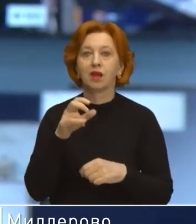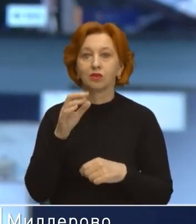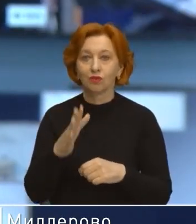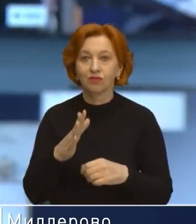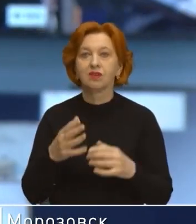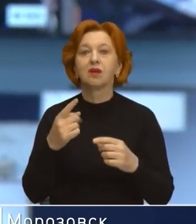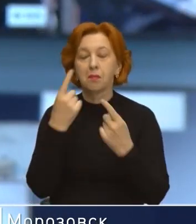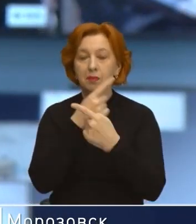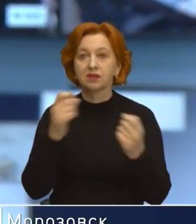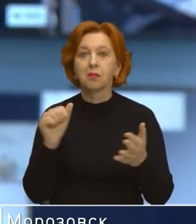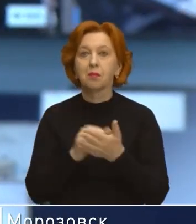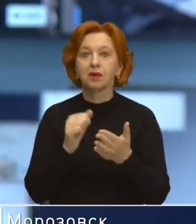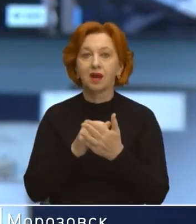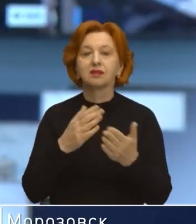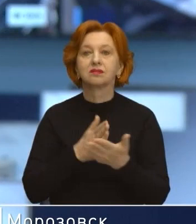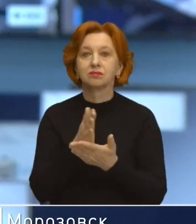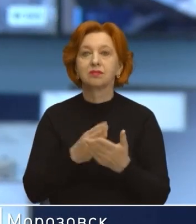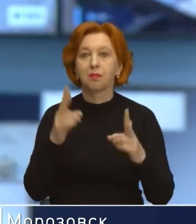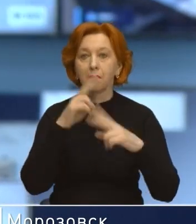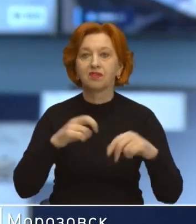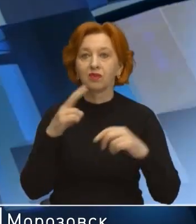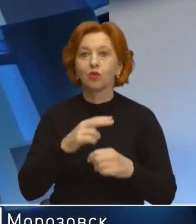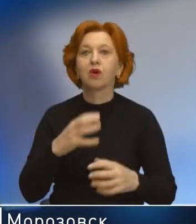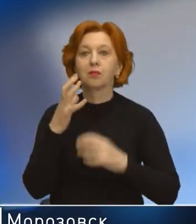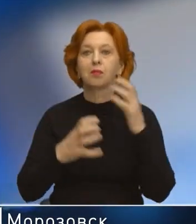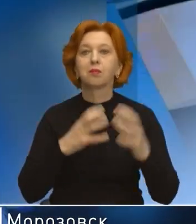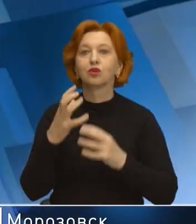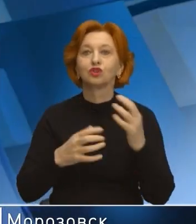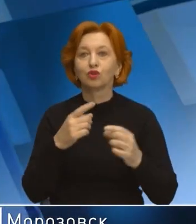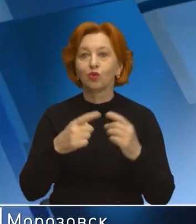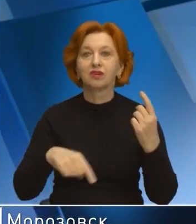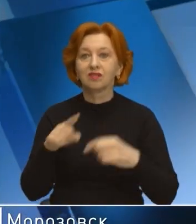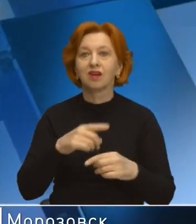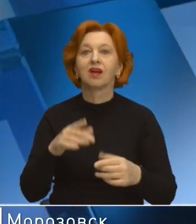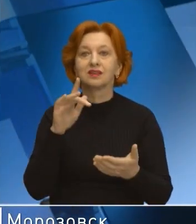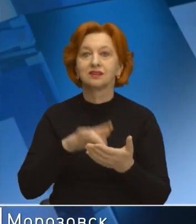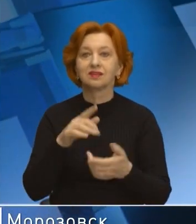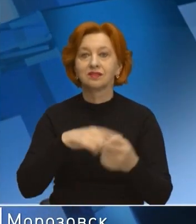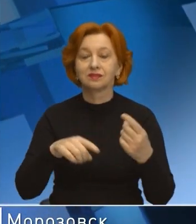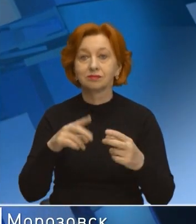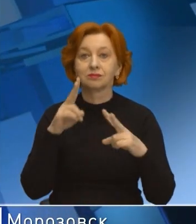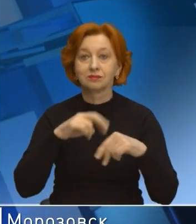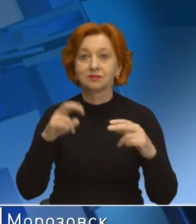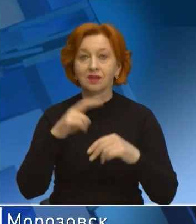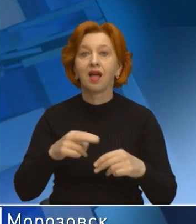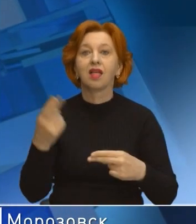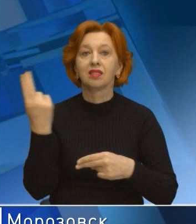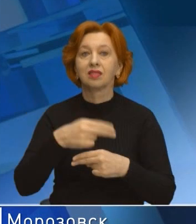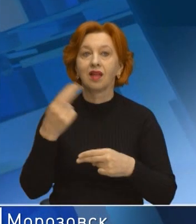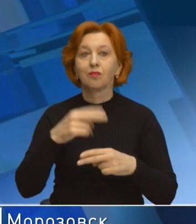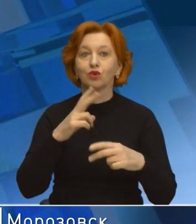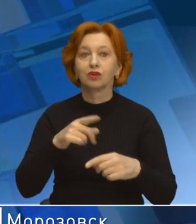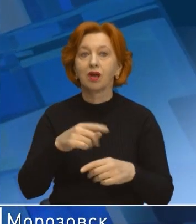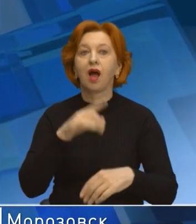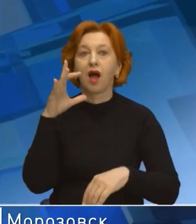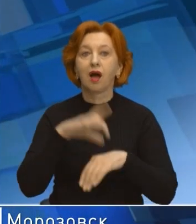ЮТУ. Так, в ходе проверки пассажиров международного рейса Анталия-Ростов у жительницы Донской столицы, проходившей таможенный контроль по зеленому коридору,